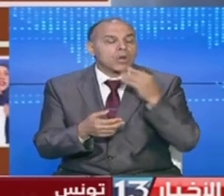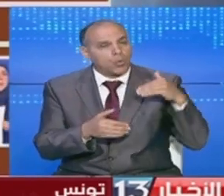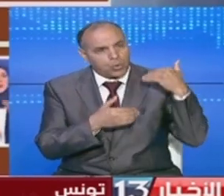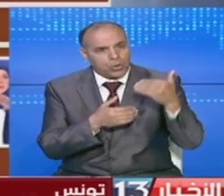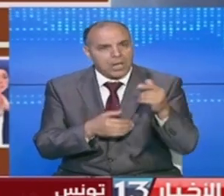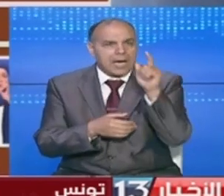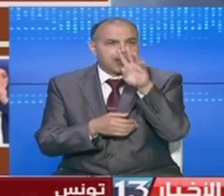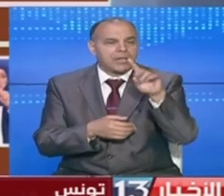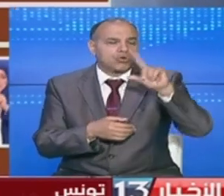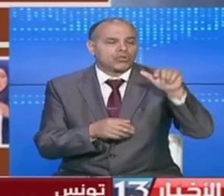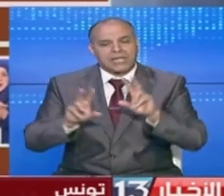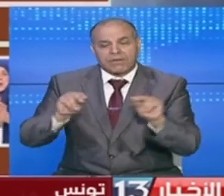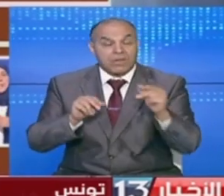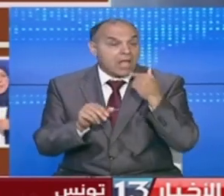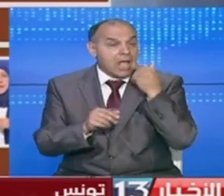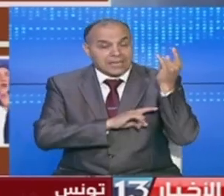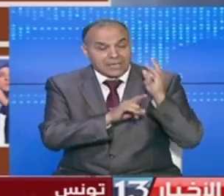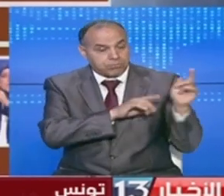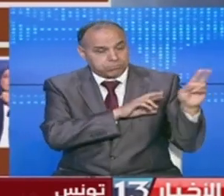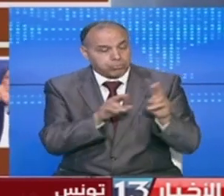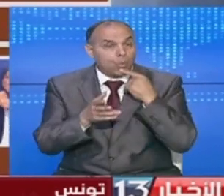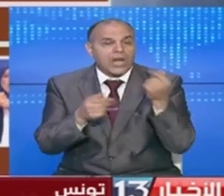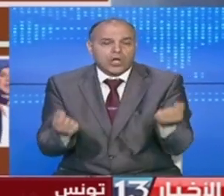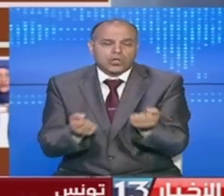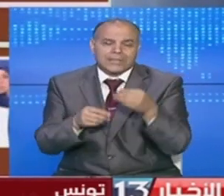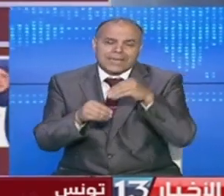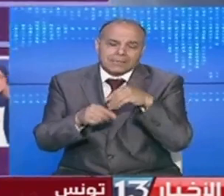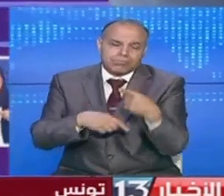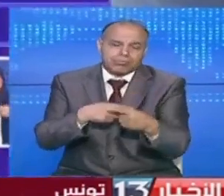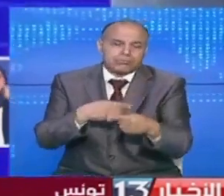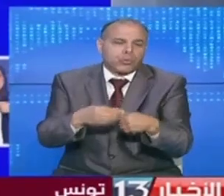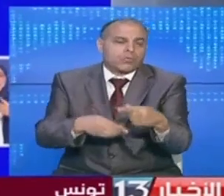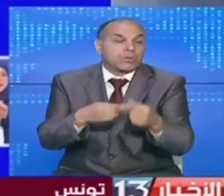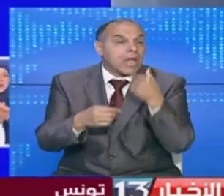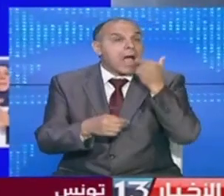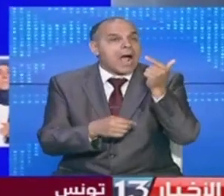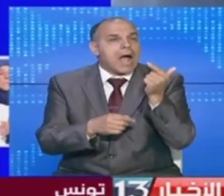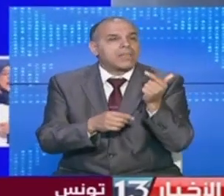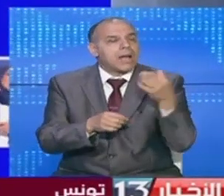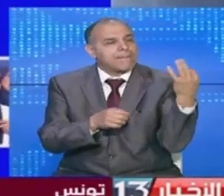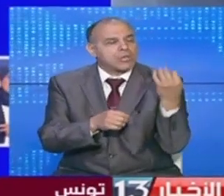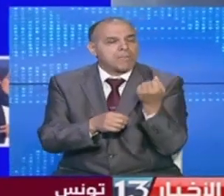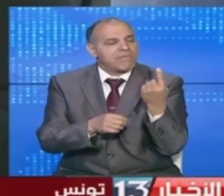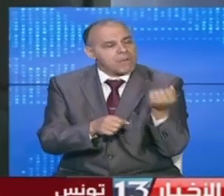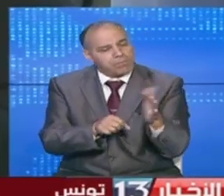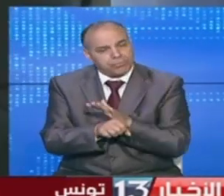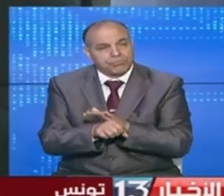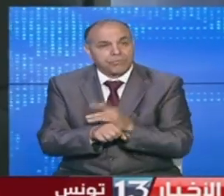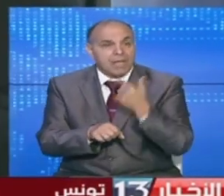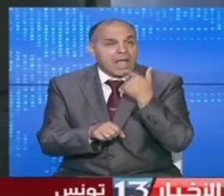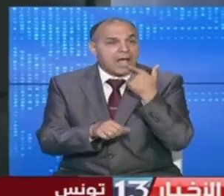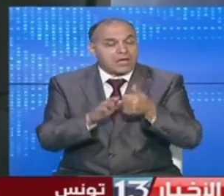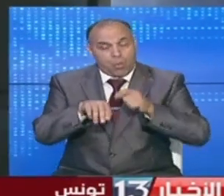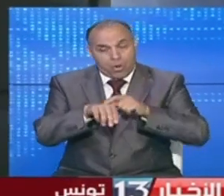إلى 14 من الشهر نفسه، تاريخ عودة جميع الأنشطة الاقتصادية تدريجيا حتى تبلغ نسبة 100%. وسعيا